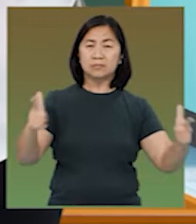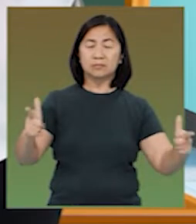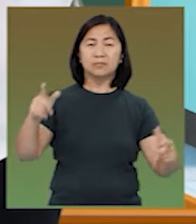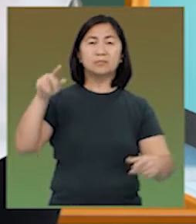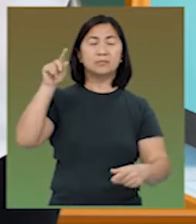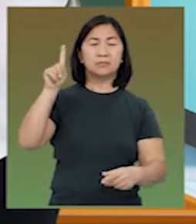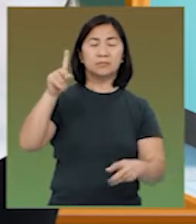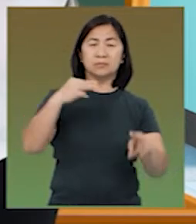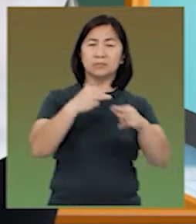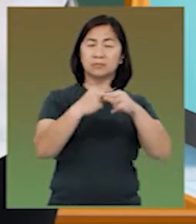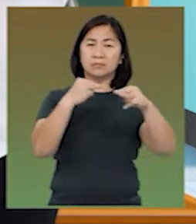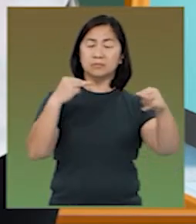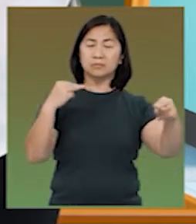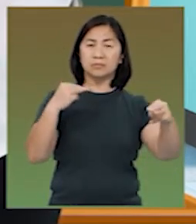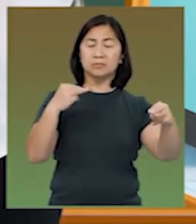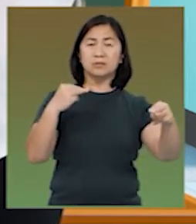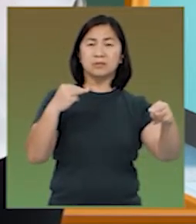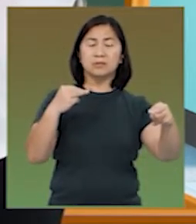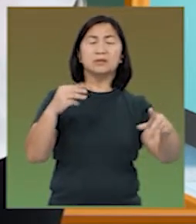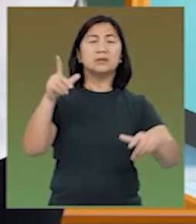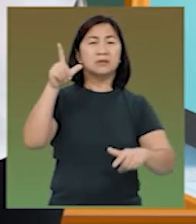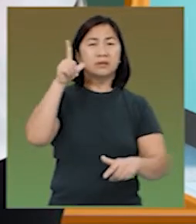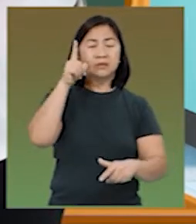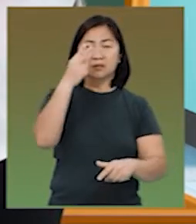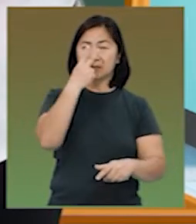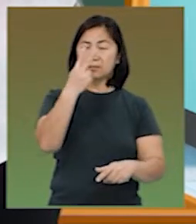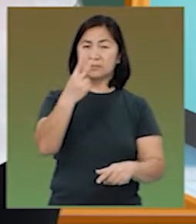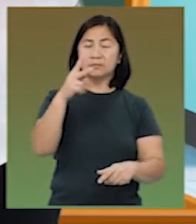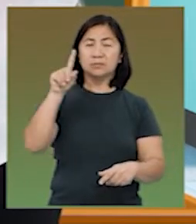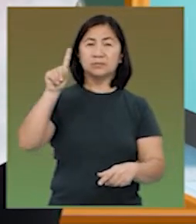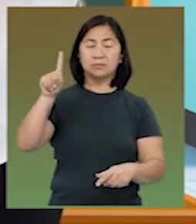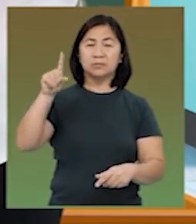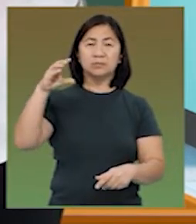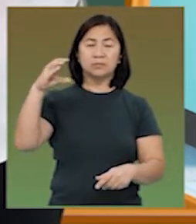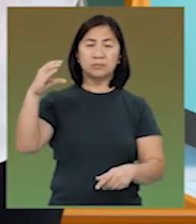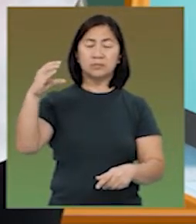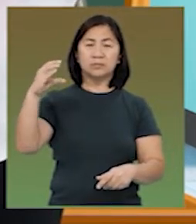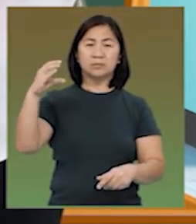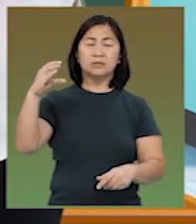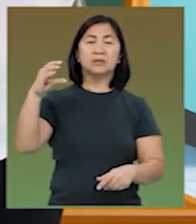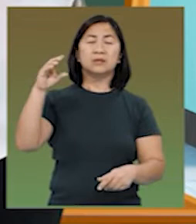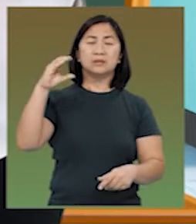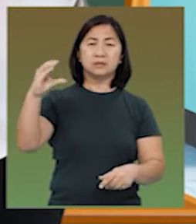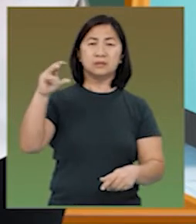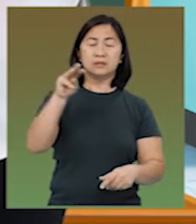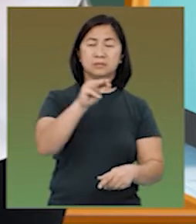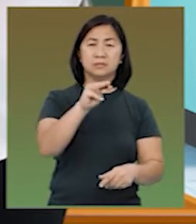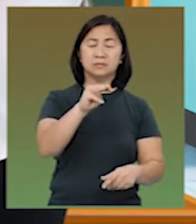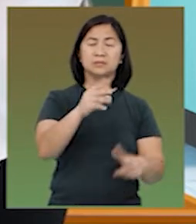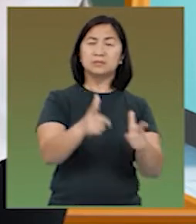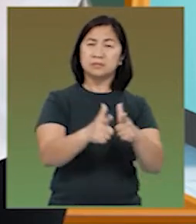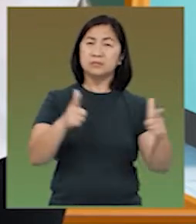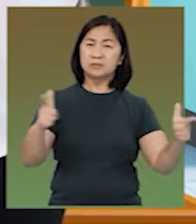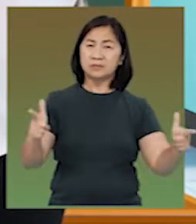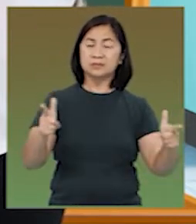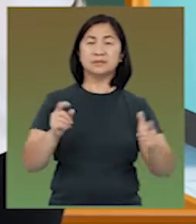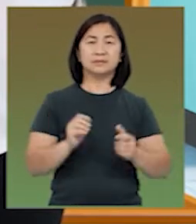meter ito, samantalang si Lina ay nakitang 100 centimeters ang haba